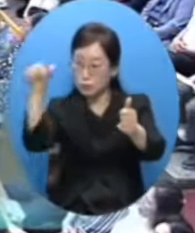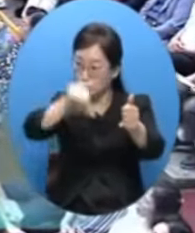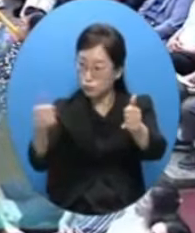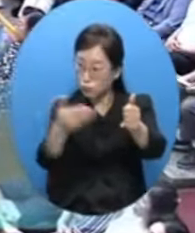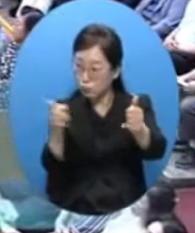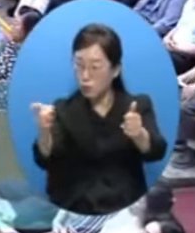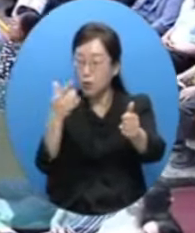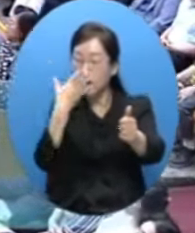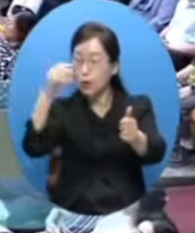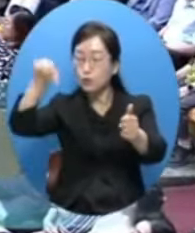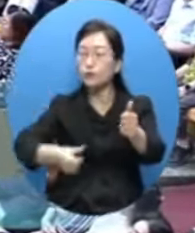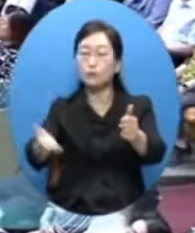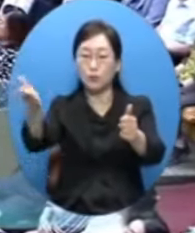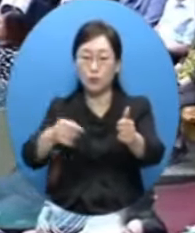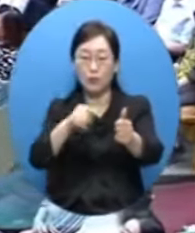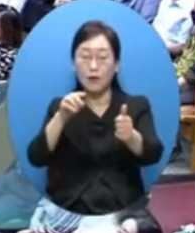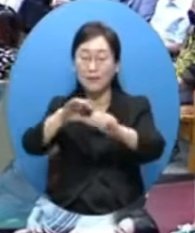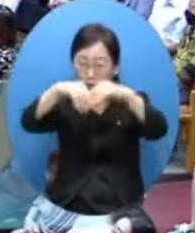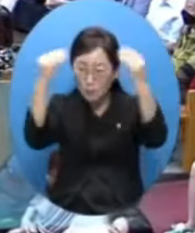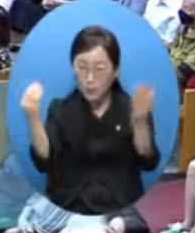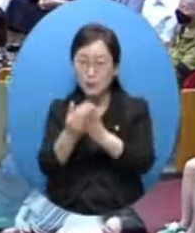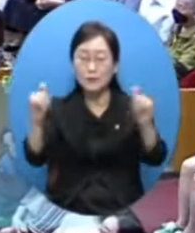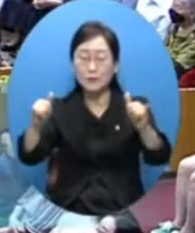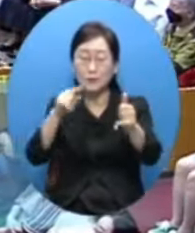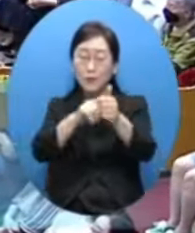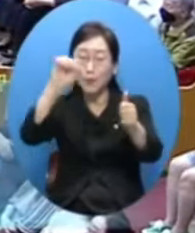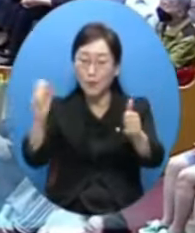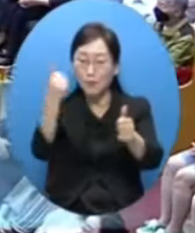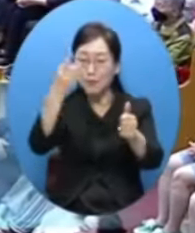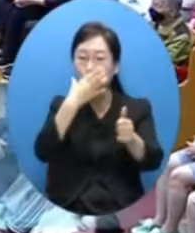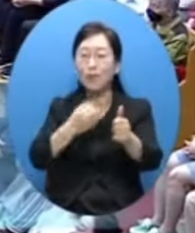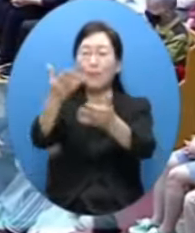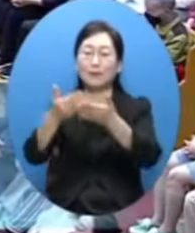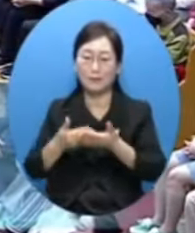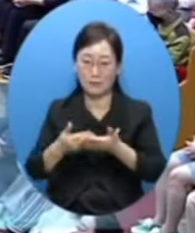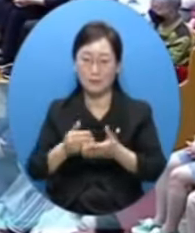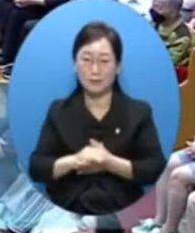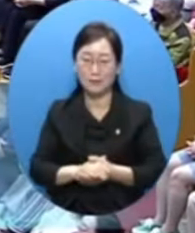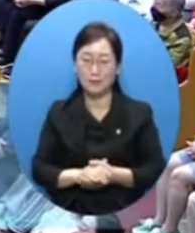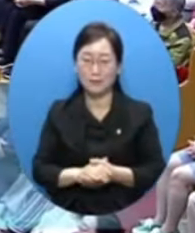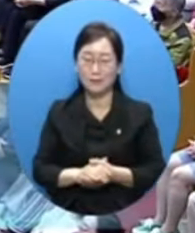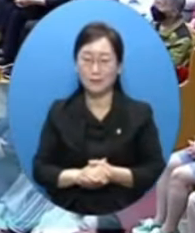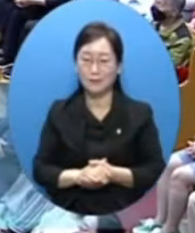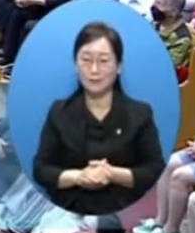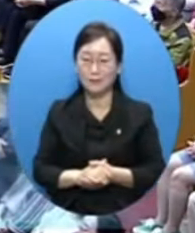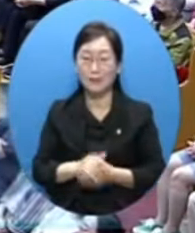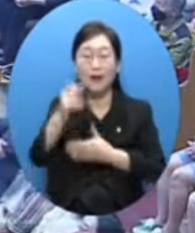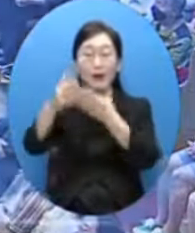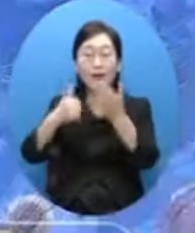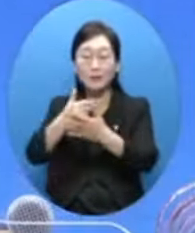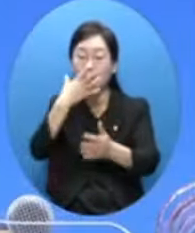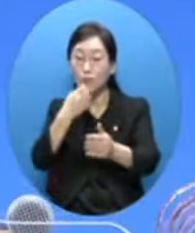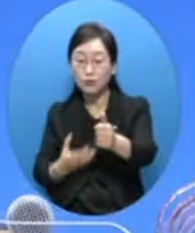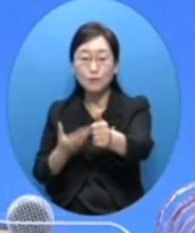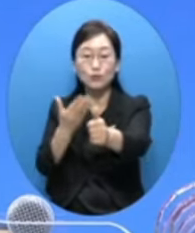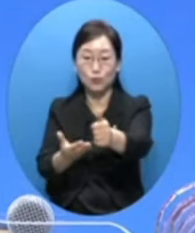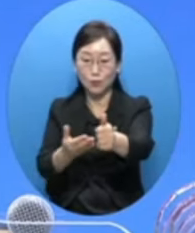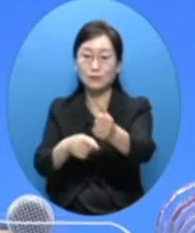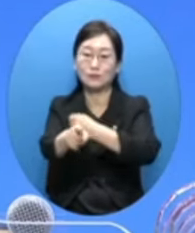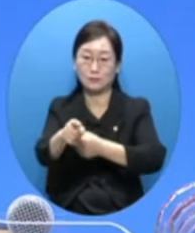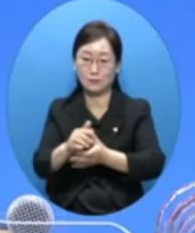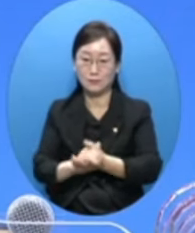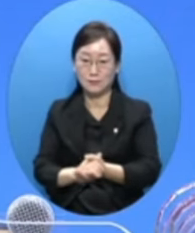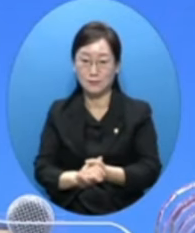땅의 모든 족속이 너로 말미암아 복을 얻을 것이라 하신지라. 하나님께서 아브라함이 주신 복입니다. 이 아브라함의